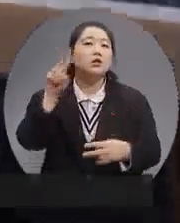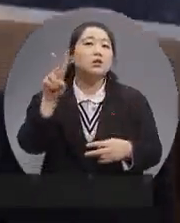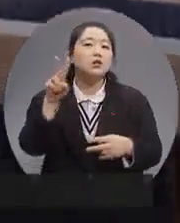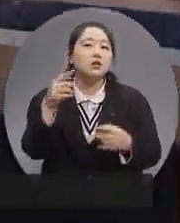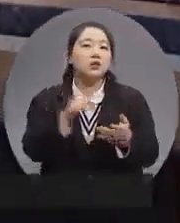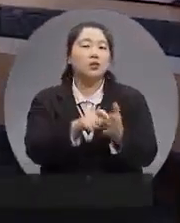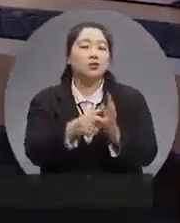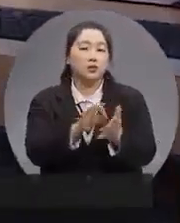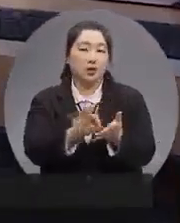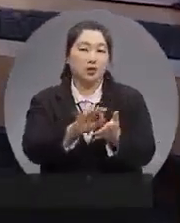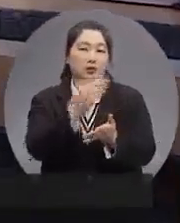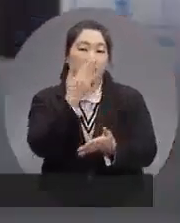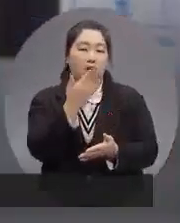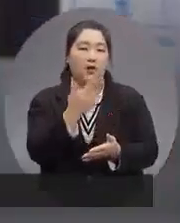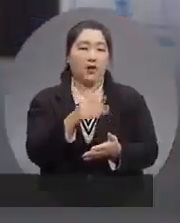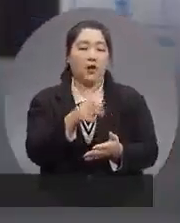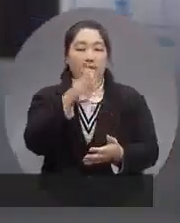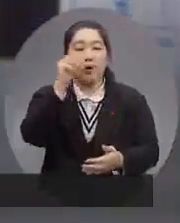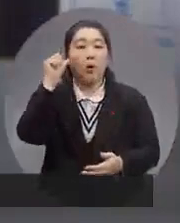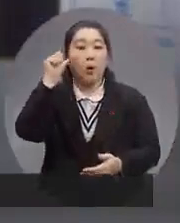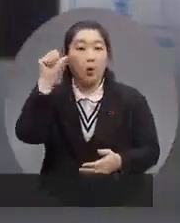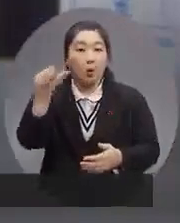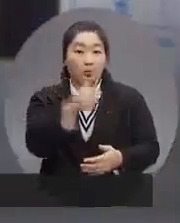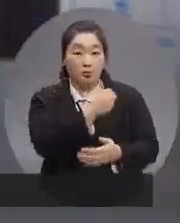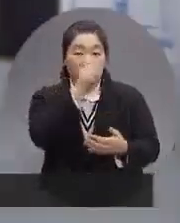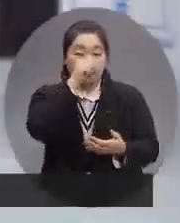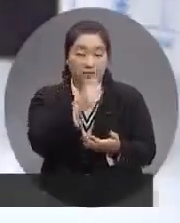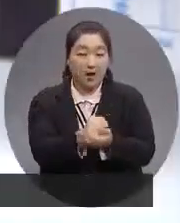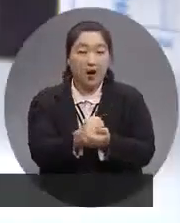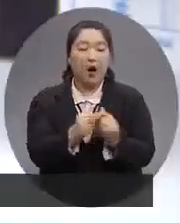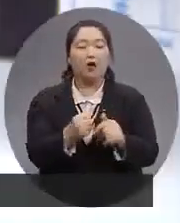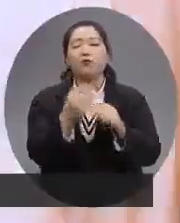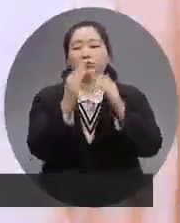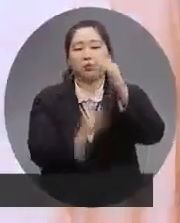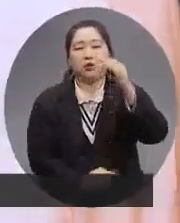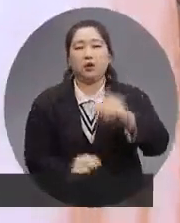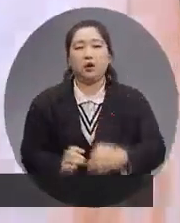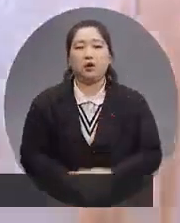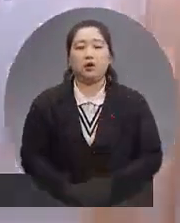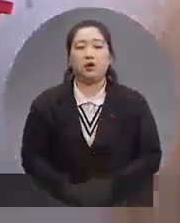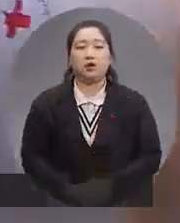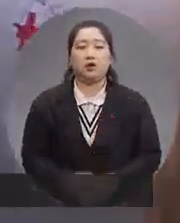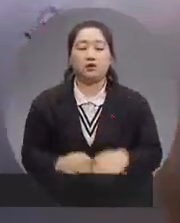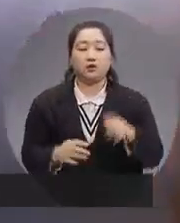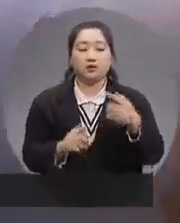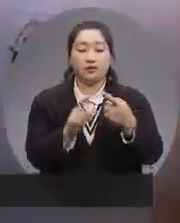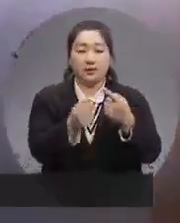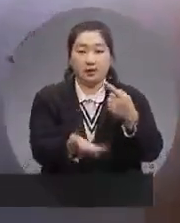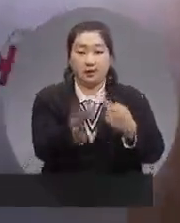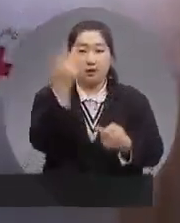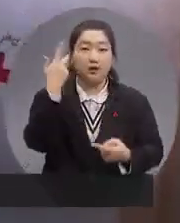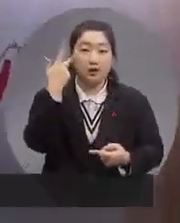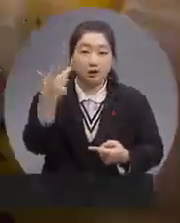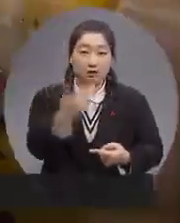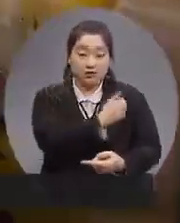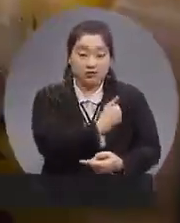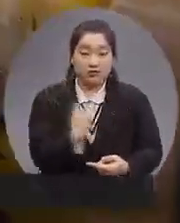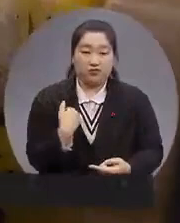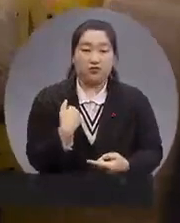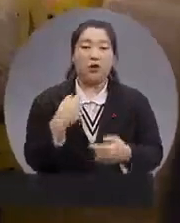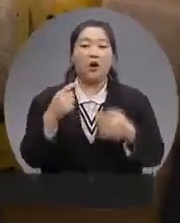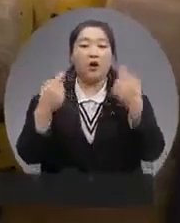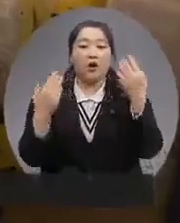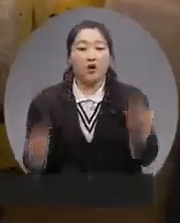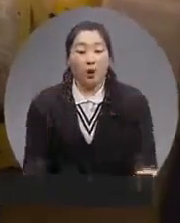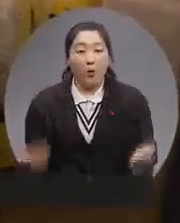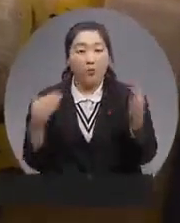있는 양인데 적정 수준 5일분의 절반도 못 미칩니다. 이달 초 7일치까지 확보됐었지만 명절